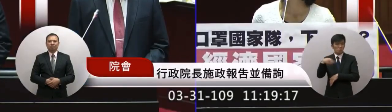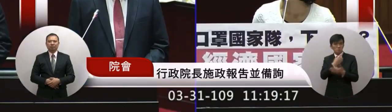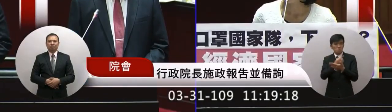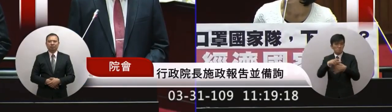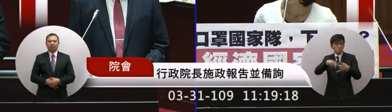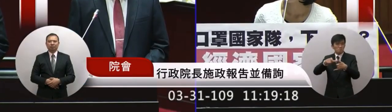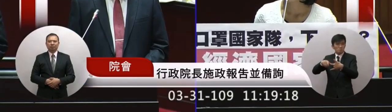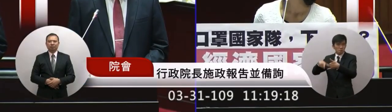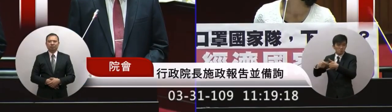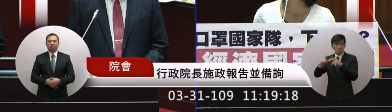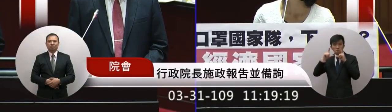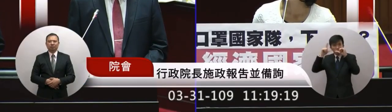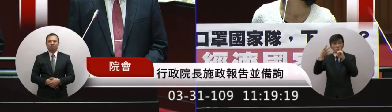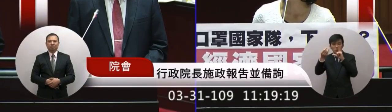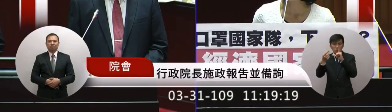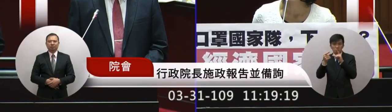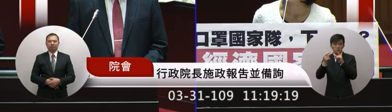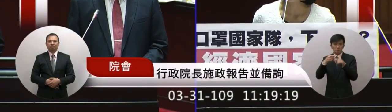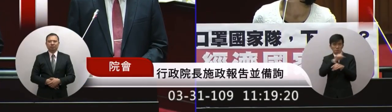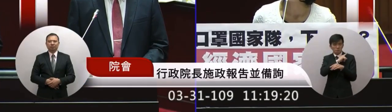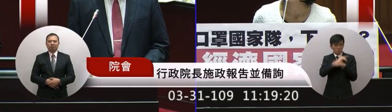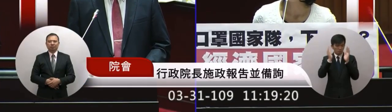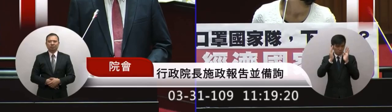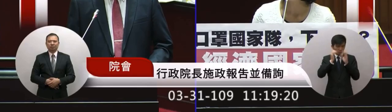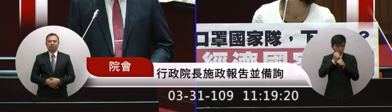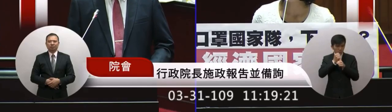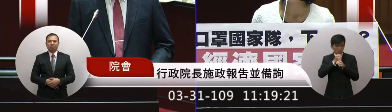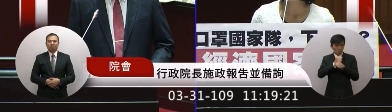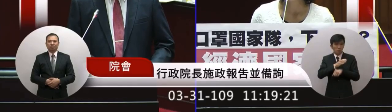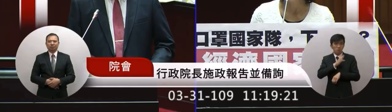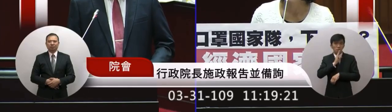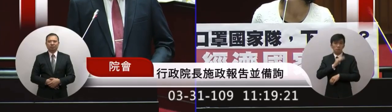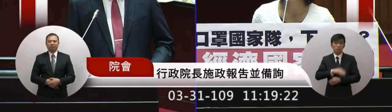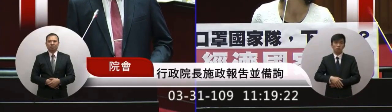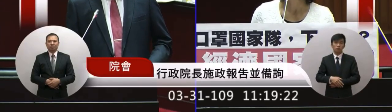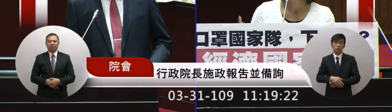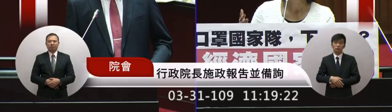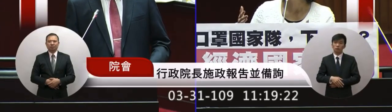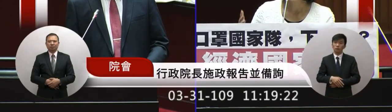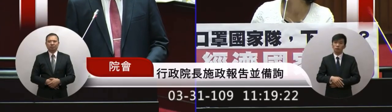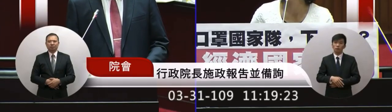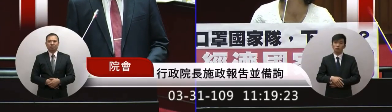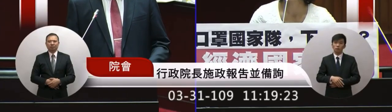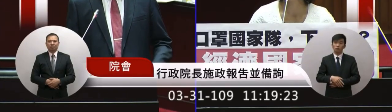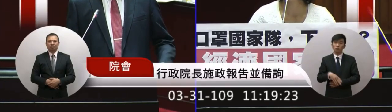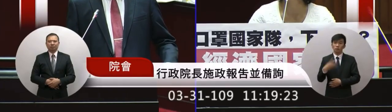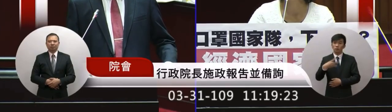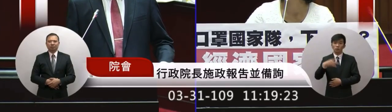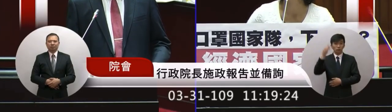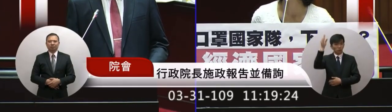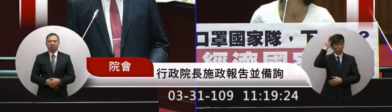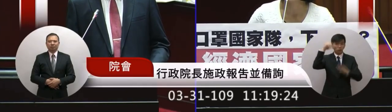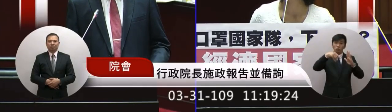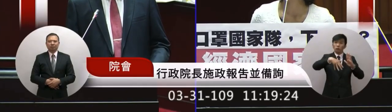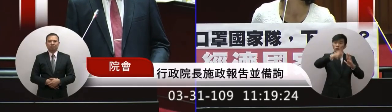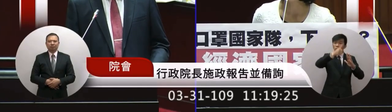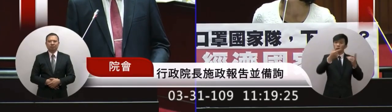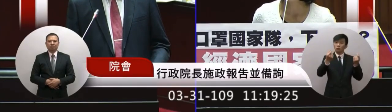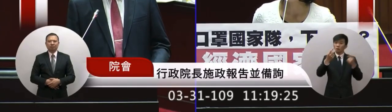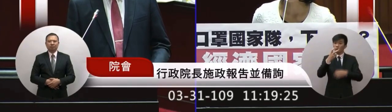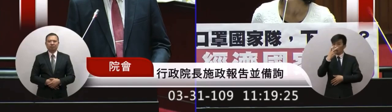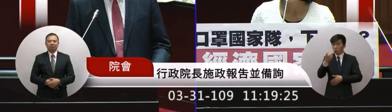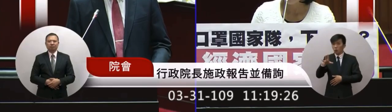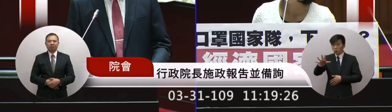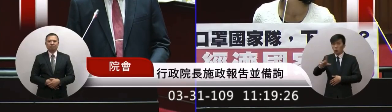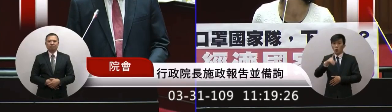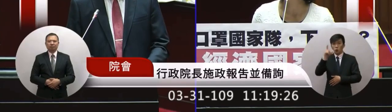名，只是他们不想出名，他们默默的在努力当中。接下来还有苏院长也去访视过的酒精国